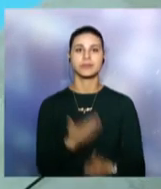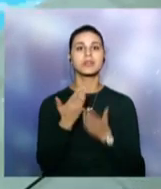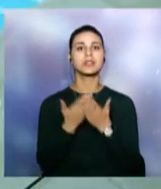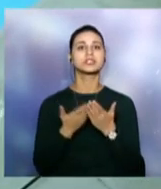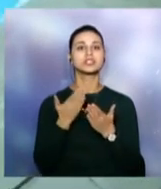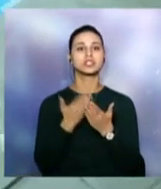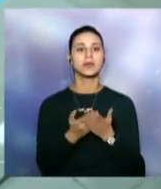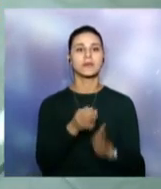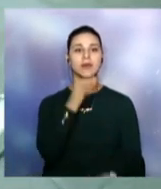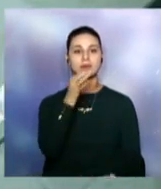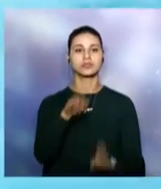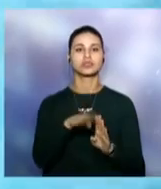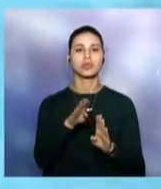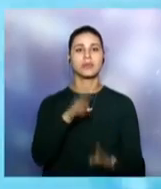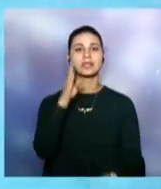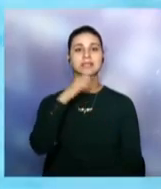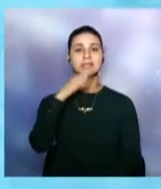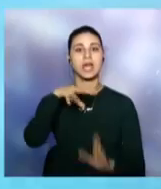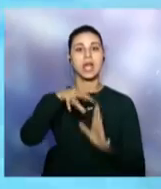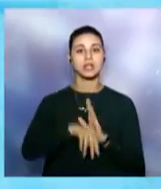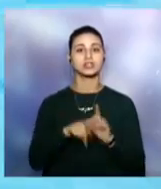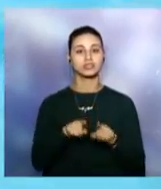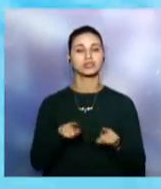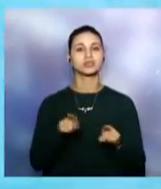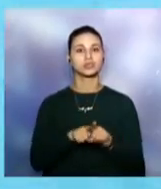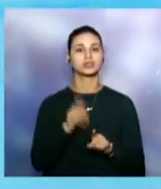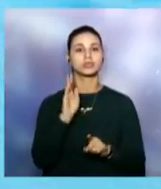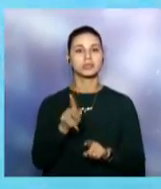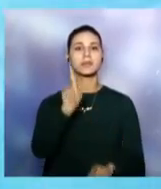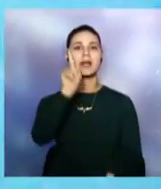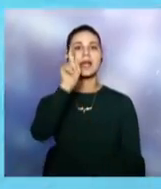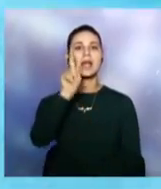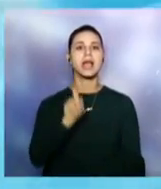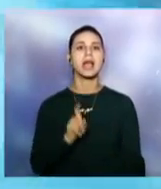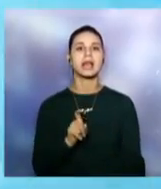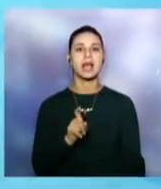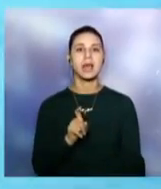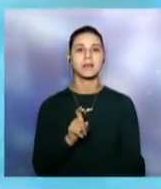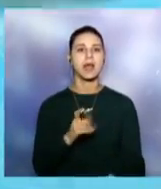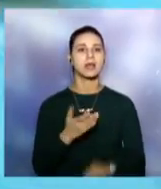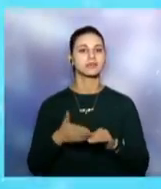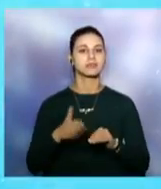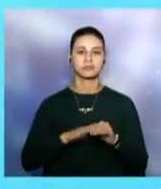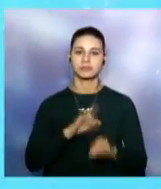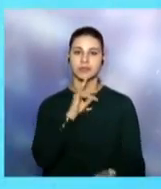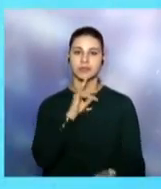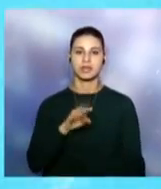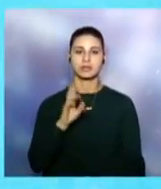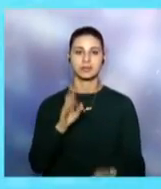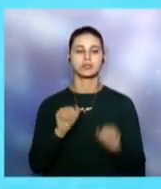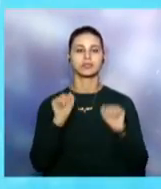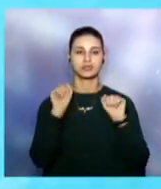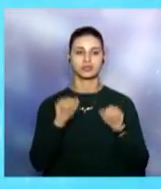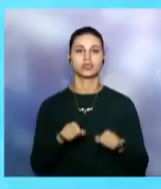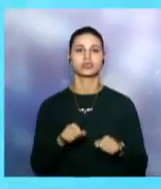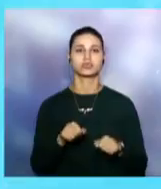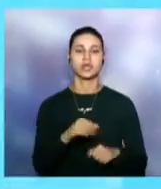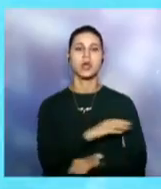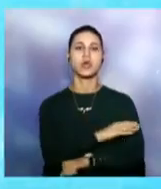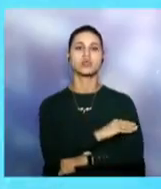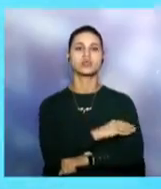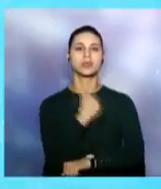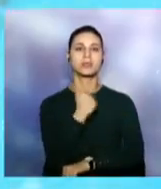რეკომენდებულია ვარჯიში წყალში, რაც ასევე აგვარიდებს ხერხემალზე ვერტიკალურ დატვირთვას და საშუალებას მოგცემს